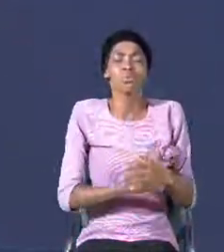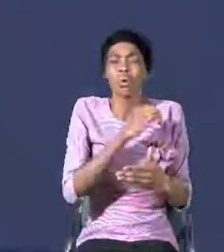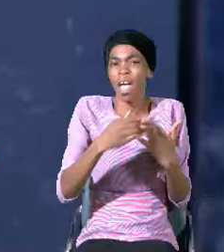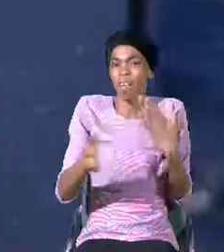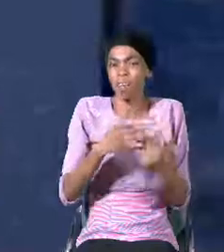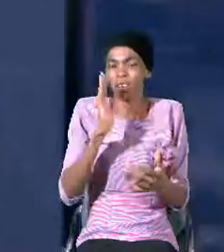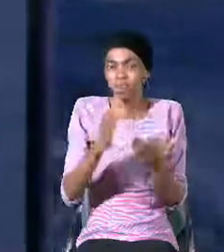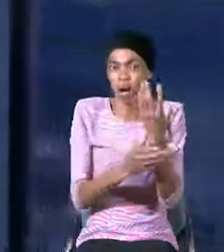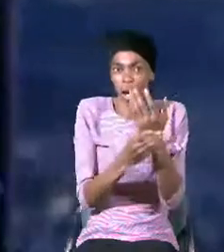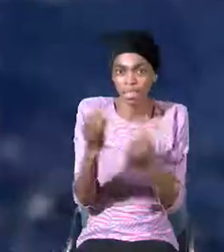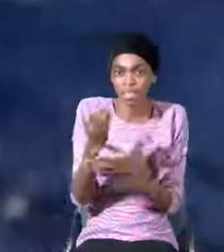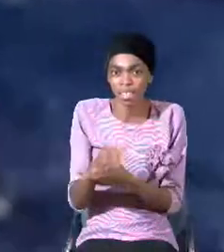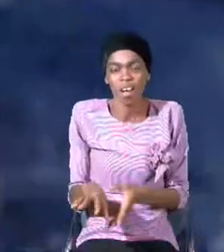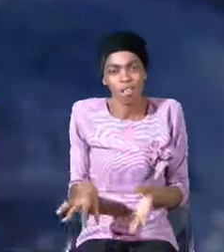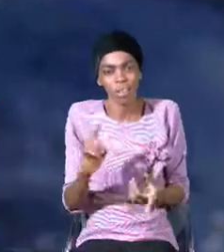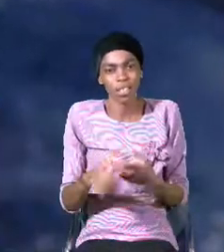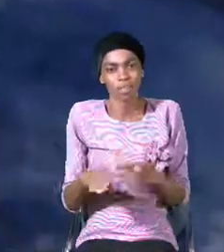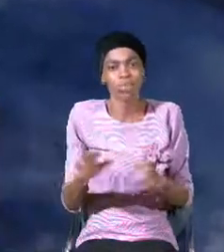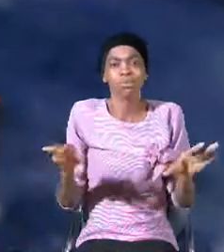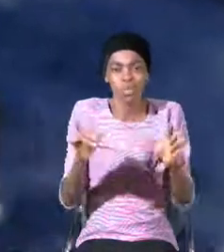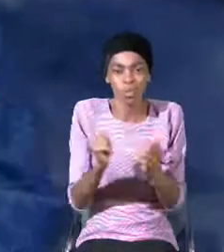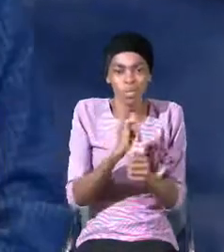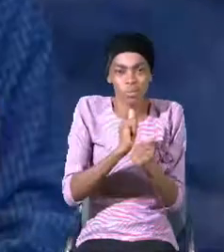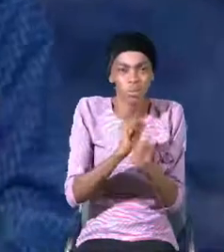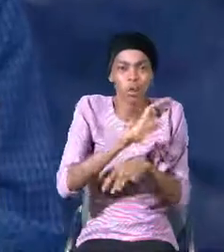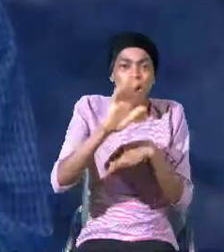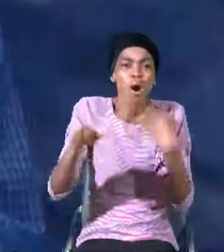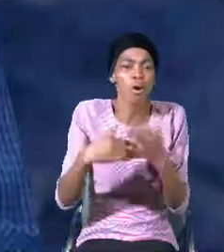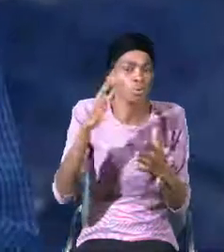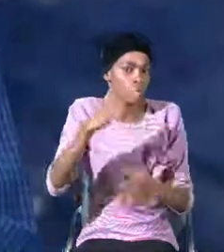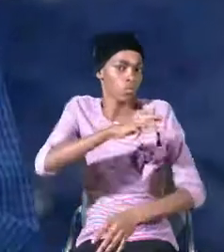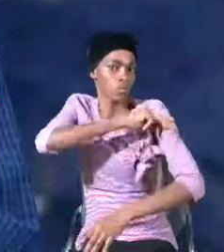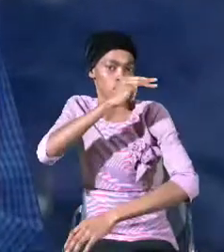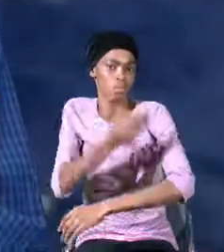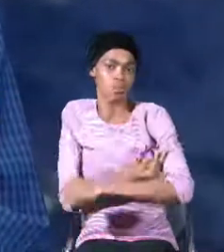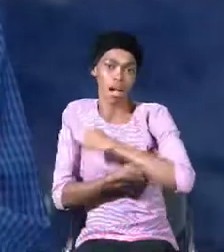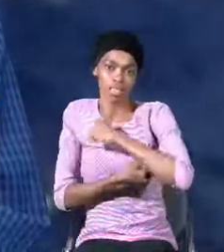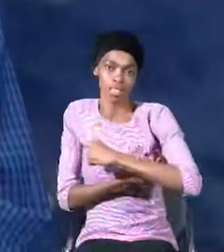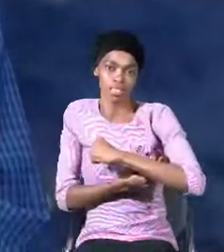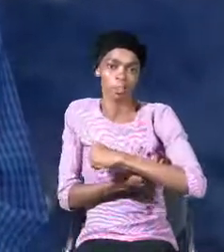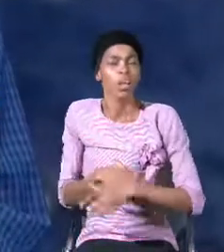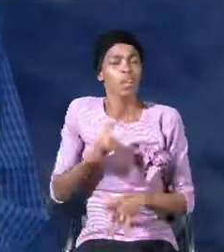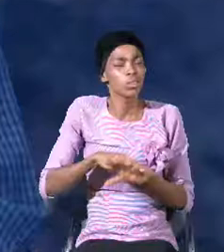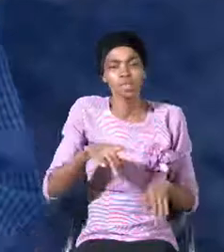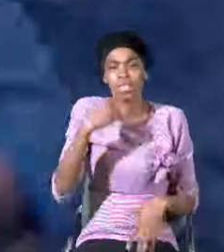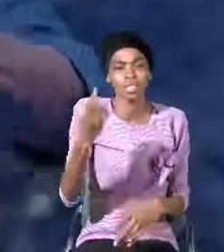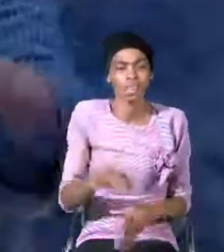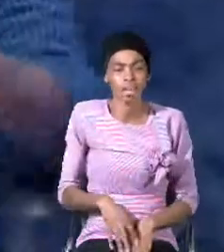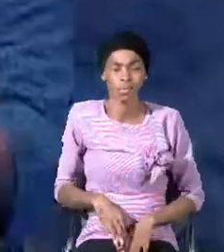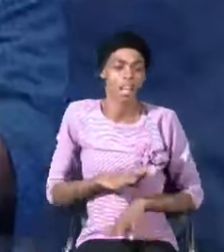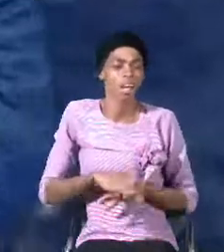faire, fais-le avec toute ta force. Ne dis pas que je n'aime pas ça, je n'aime pas ce travail.